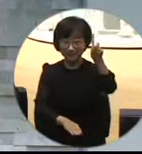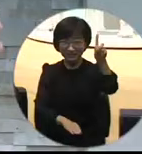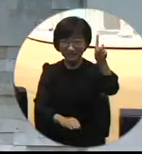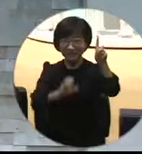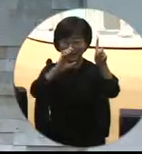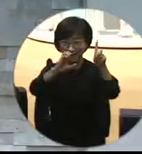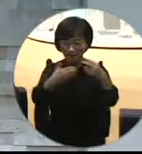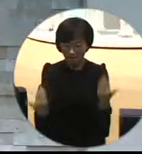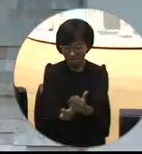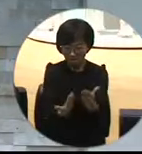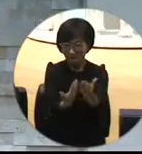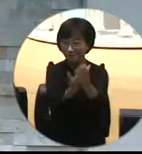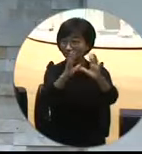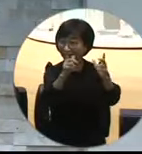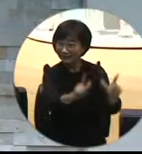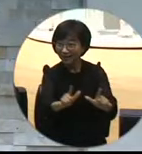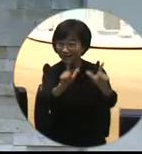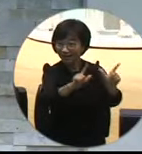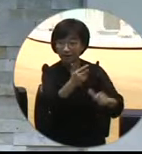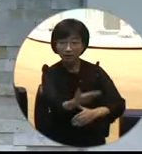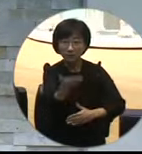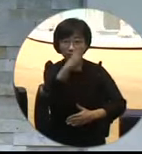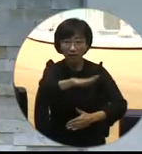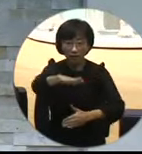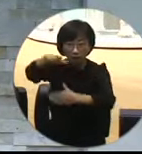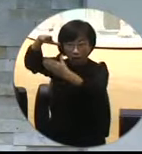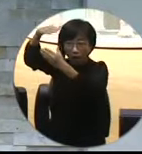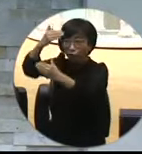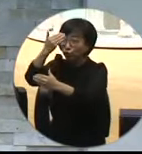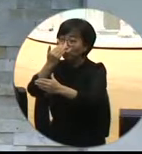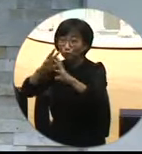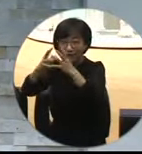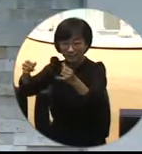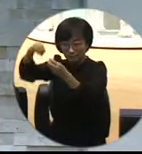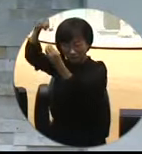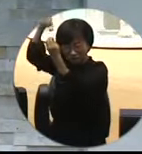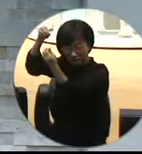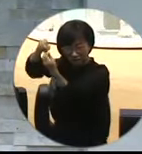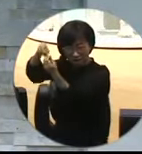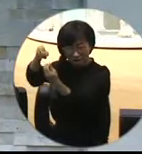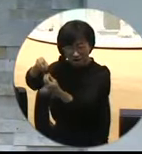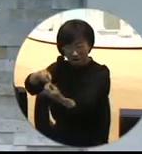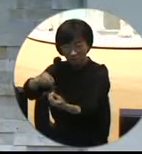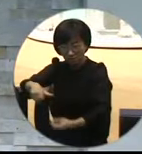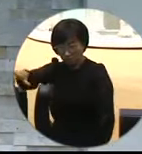현대사회 안에서도 정통 유대인들은 그렇게 지금도 이렇게